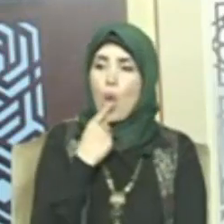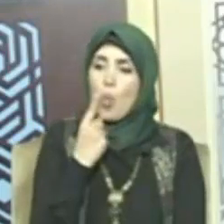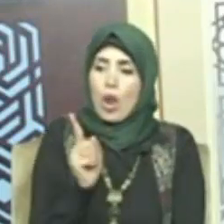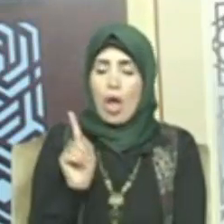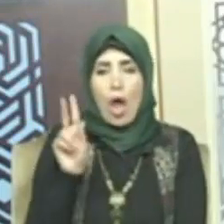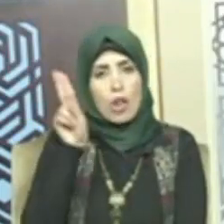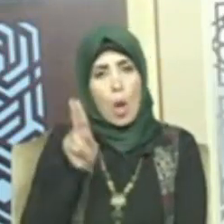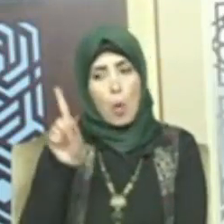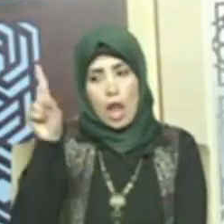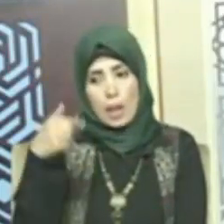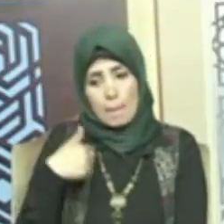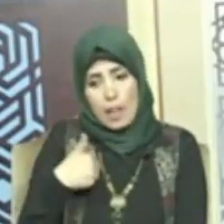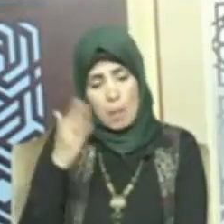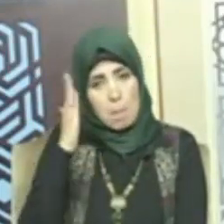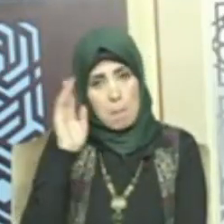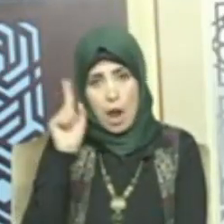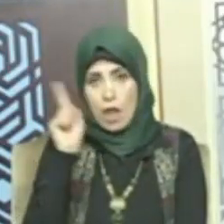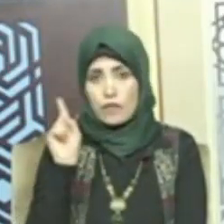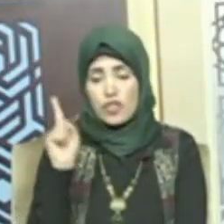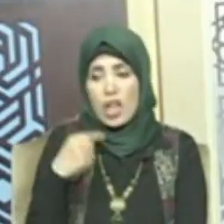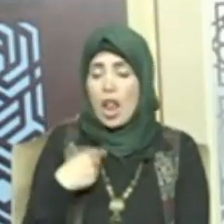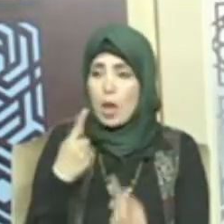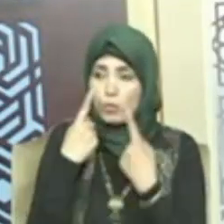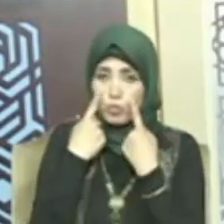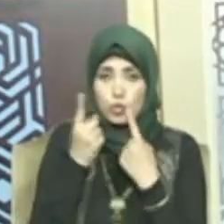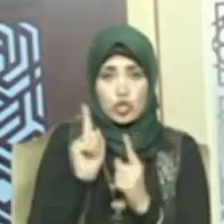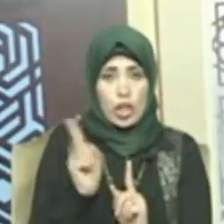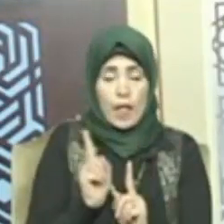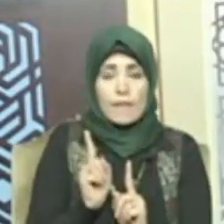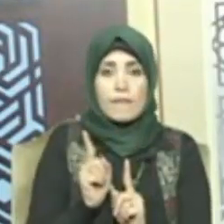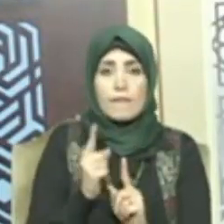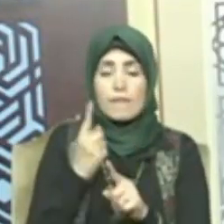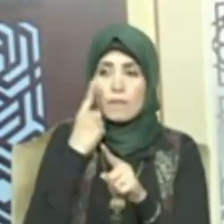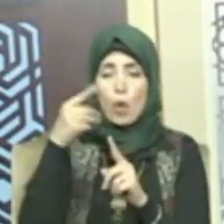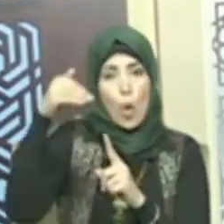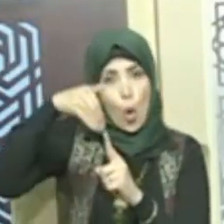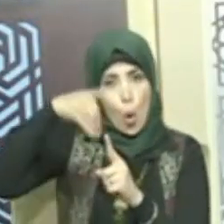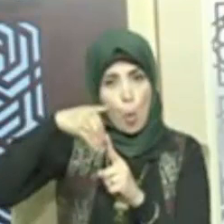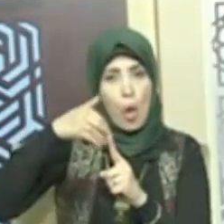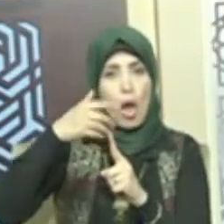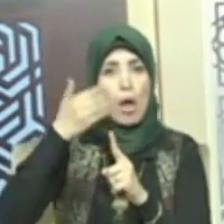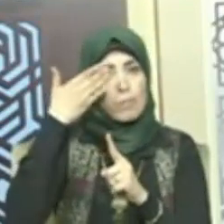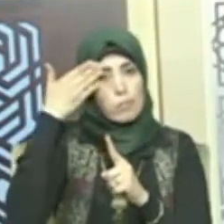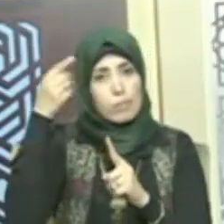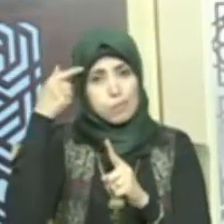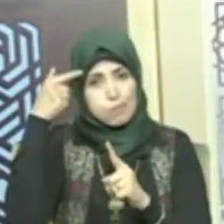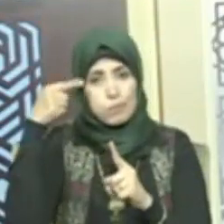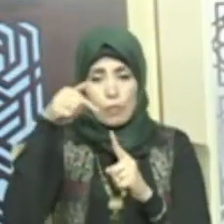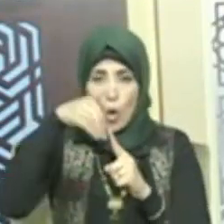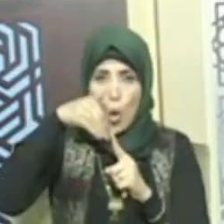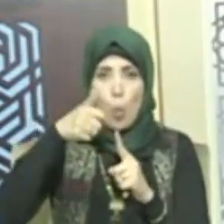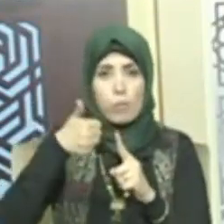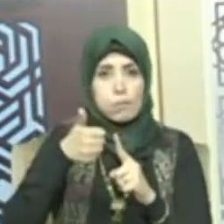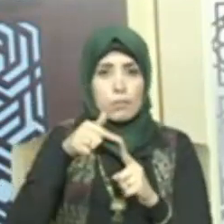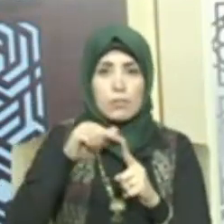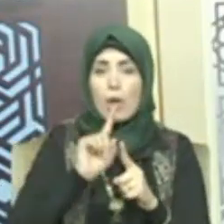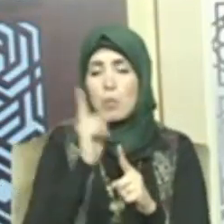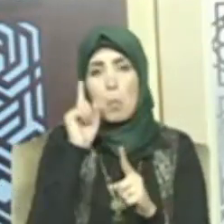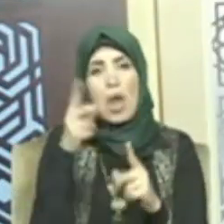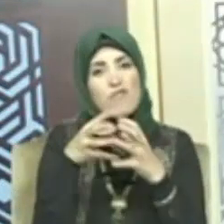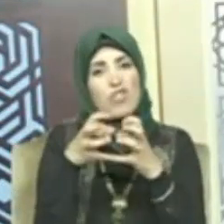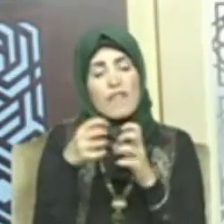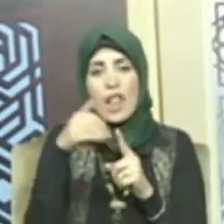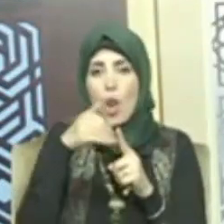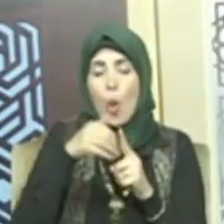نحن فلا نرى وده ولا حديثه إلا